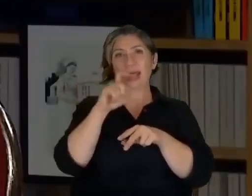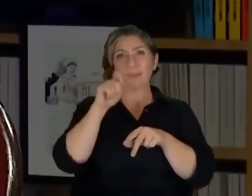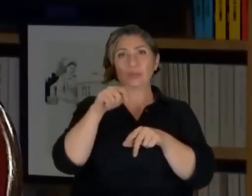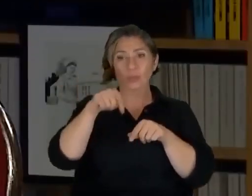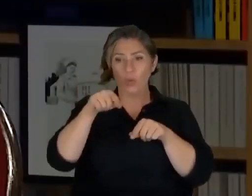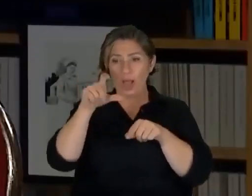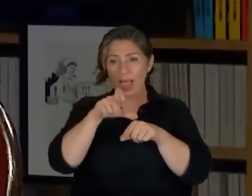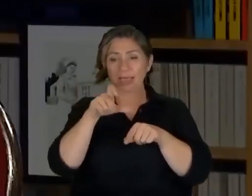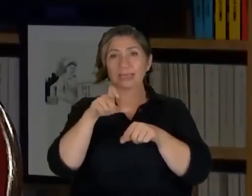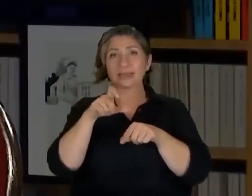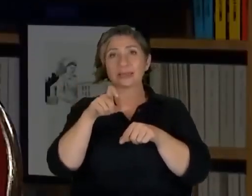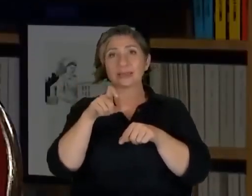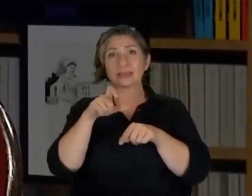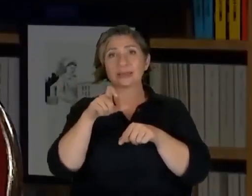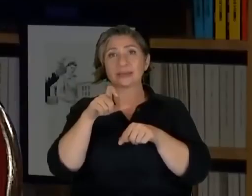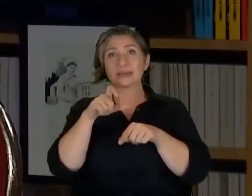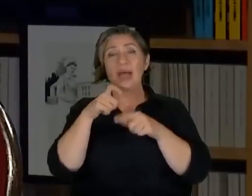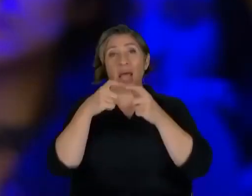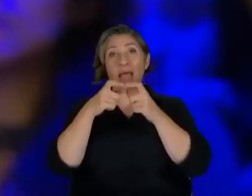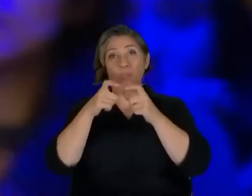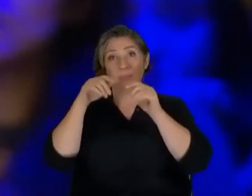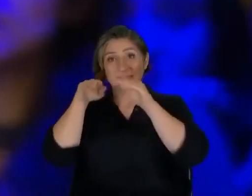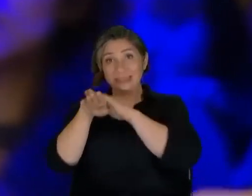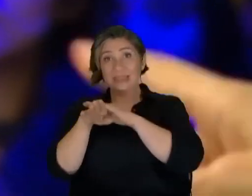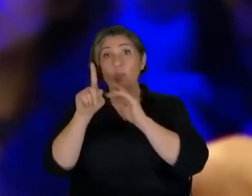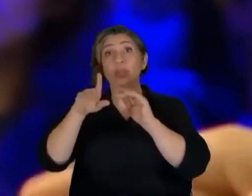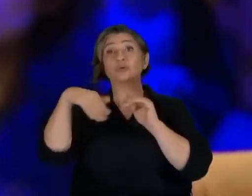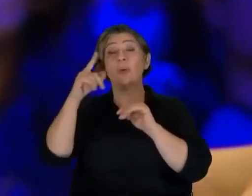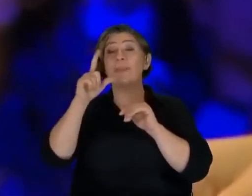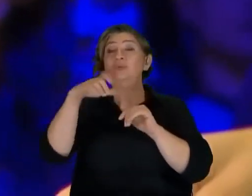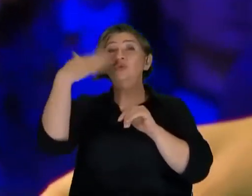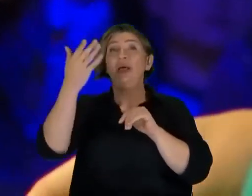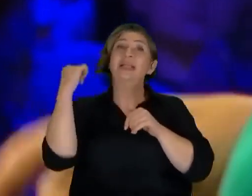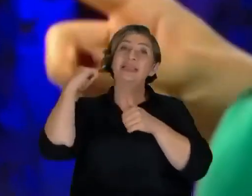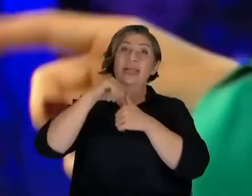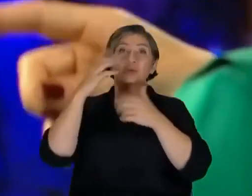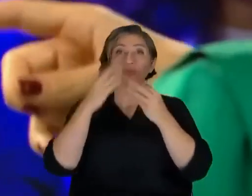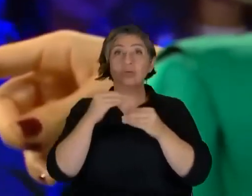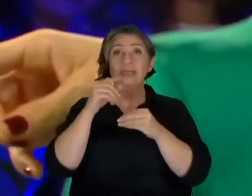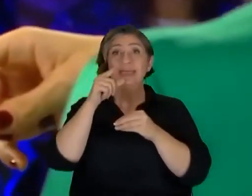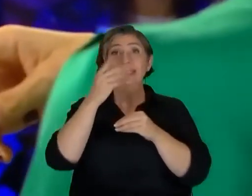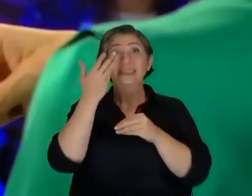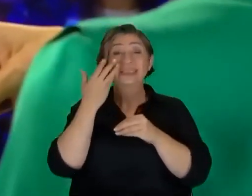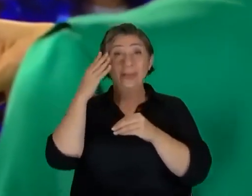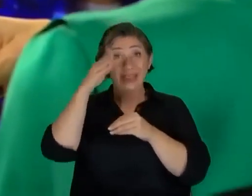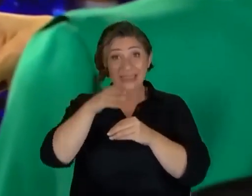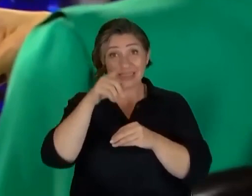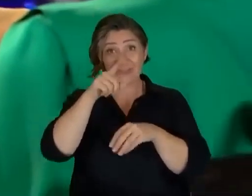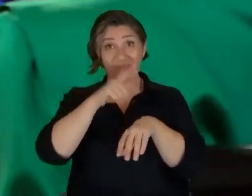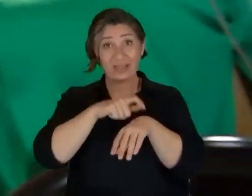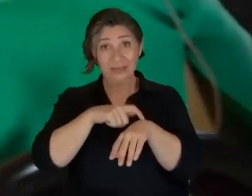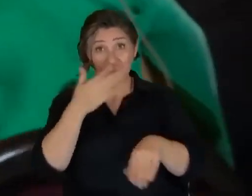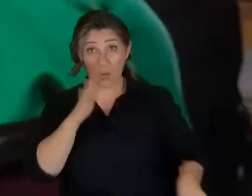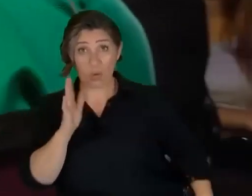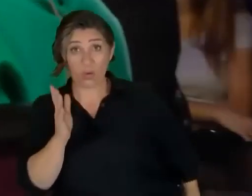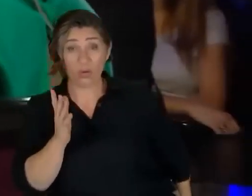yaptık. Şimdi bu ay ben şeye giriyorum, albüme gireceğim. Ondan sonra önümüzdeki ay tekrar olacak. Nasıl ya, izlemeye sürü... geleceğiz ve sizin vaktiniz